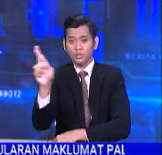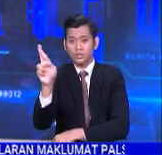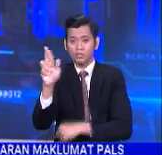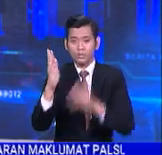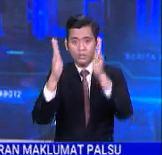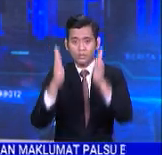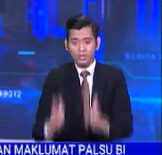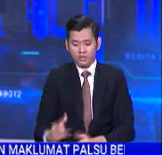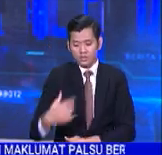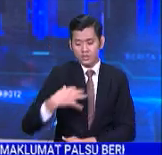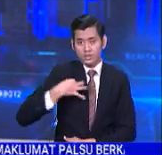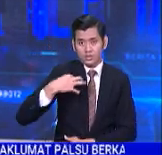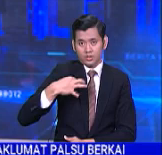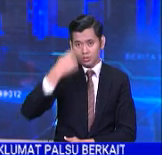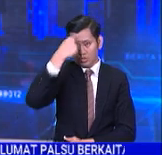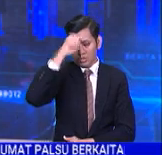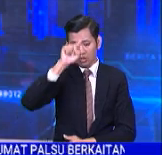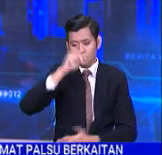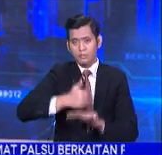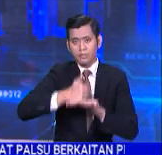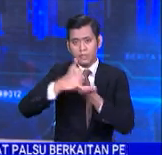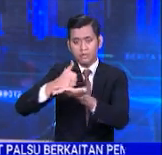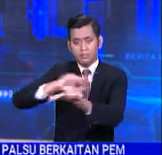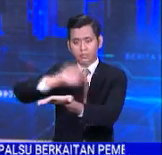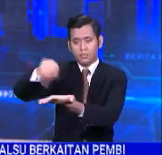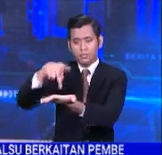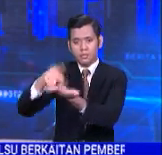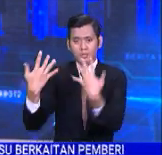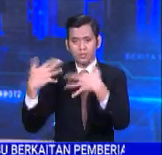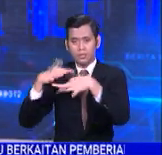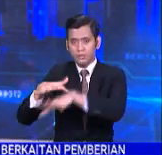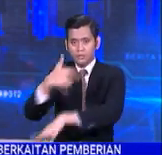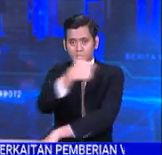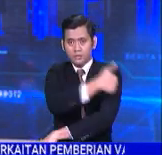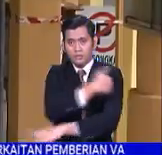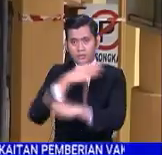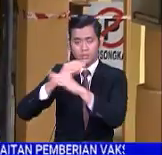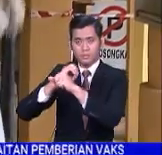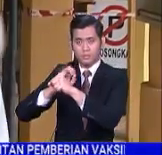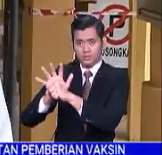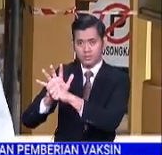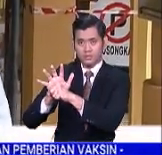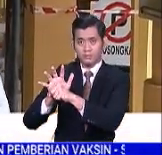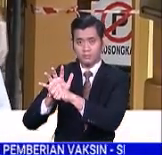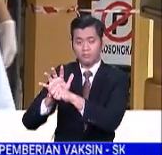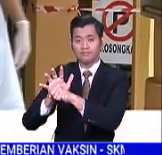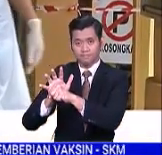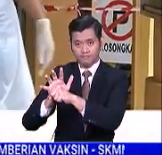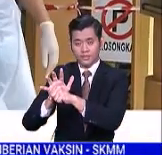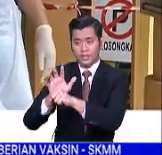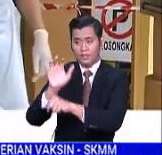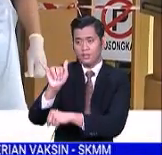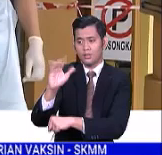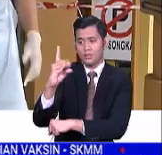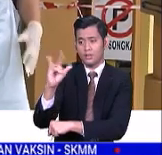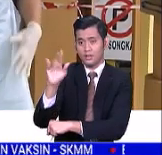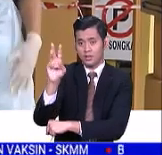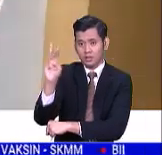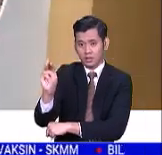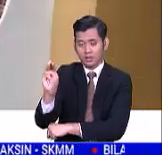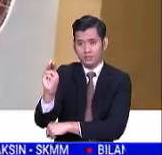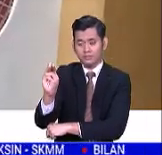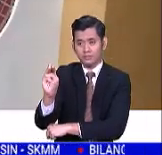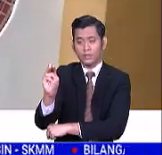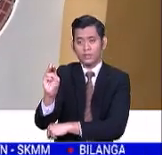operasi di pusat pemberian vaksin PPV seluruh negara. Ahli Lembaga Pemegang Amanah YADIM Ahmad Fatan